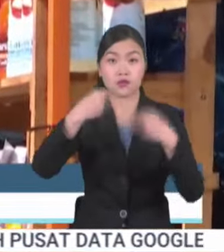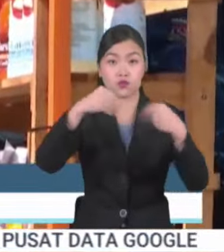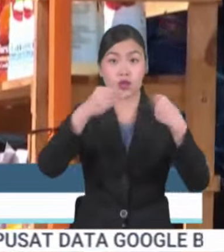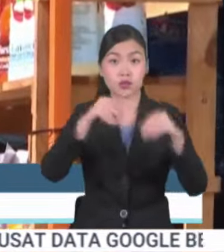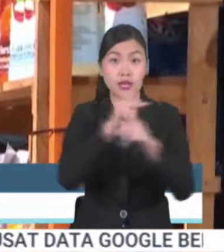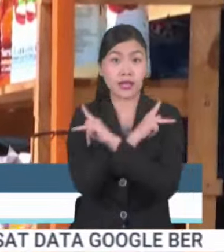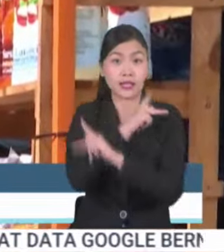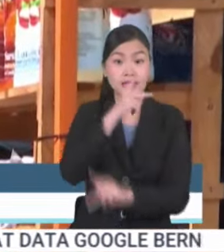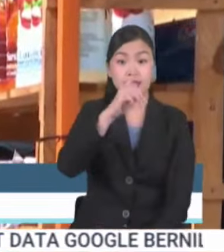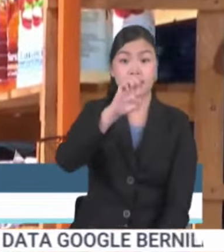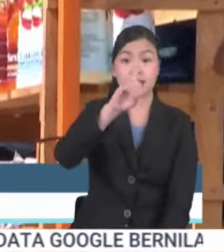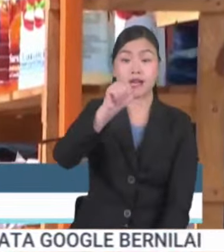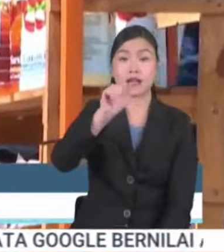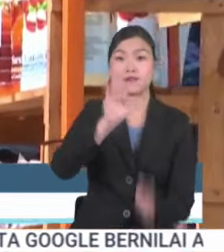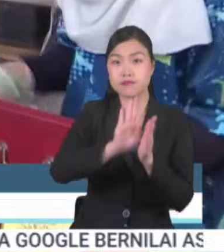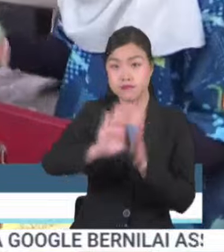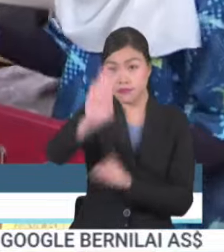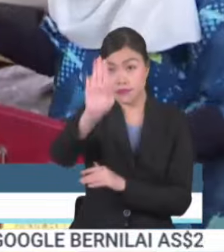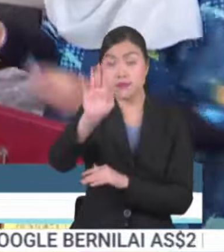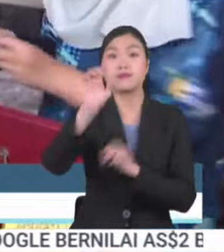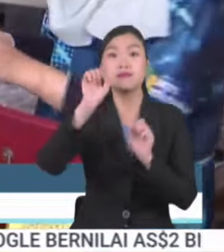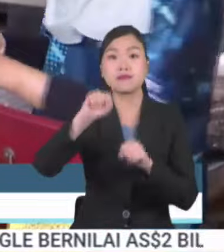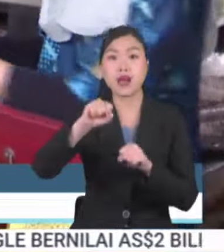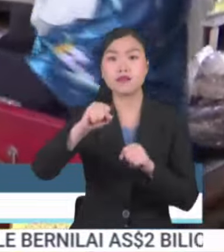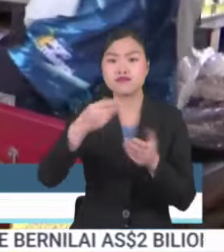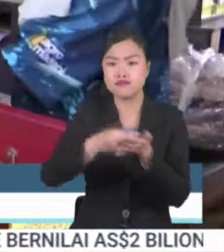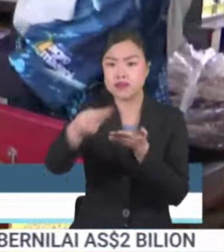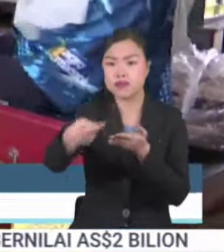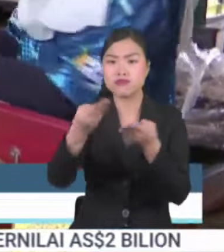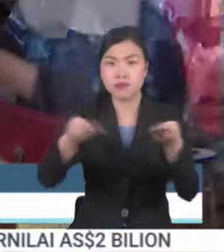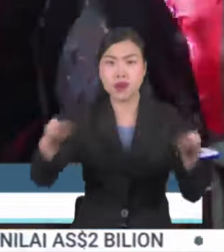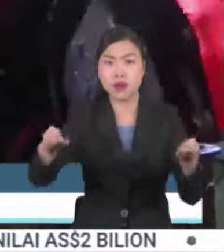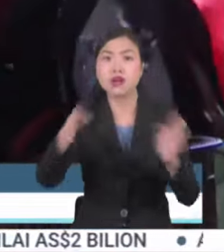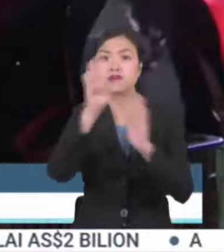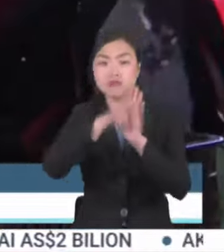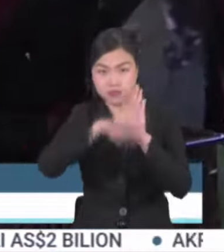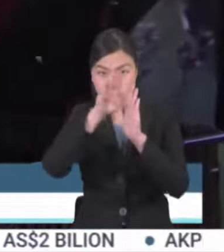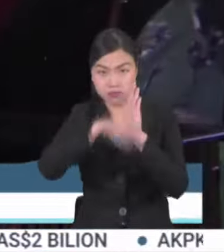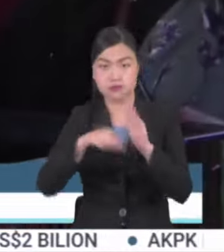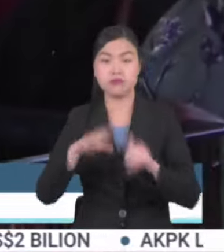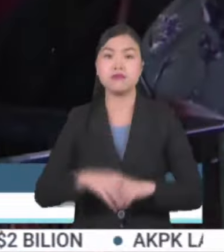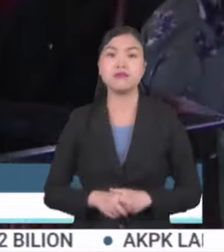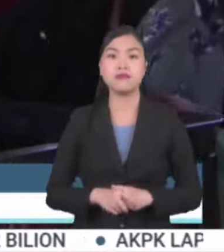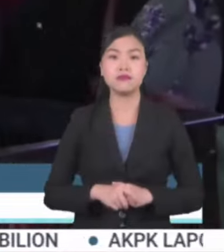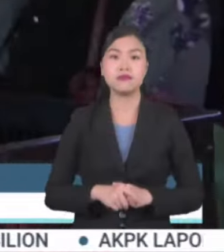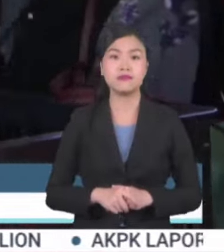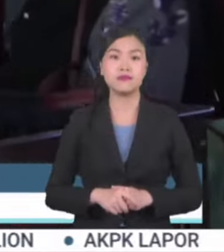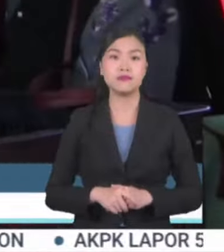Madani membolehkan mereka membeli banyak barangan keperluan pada harga yang berpatutan.